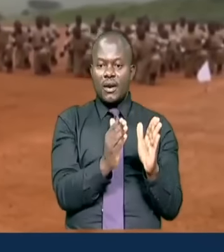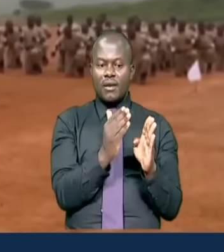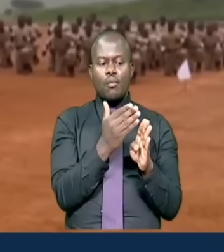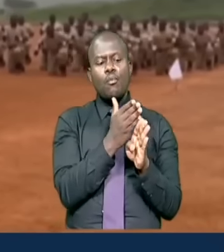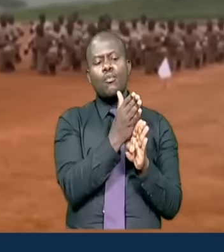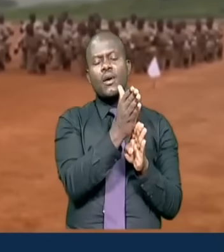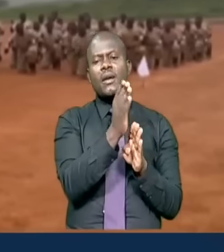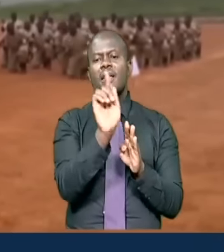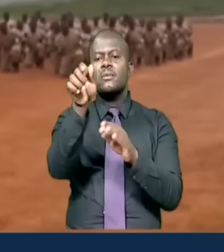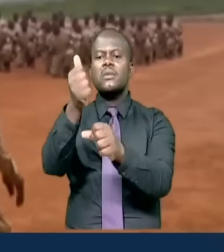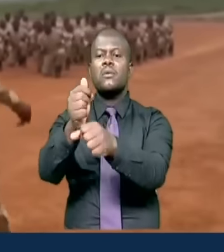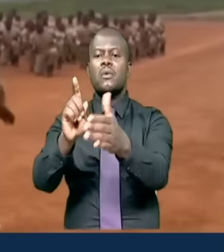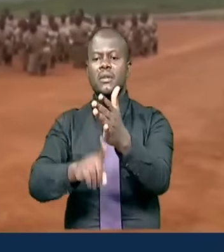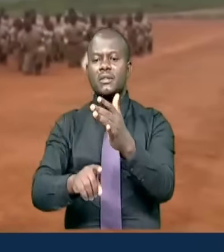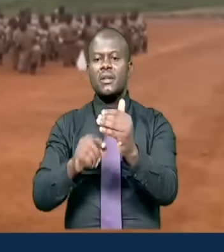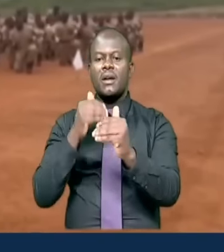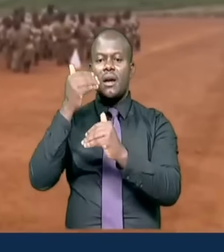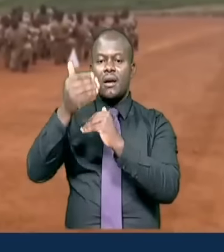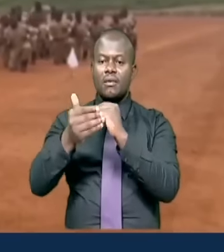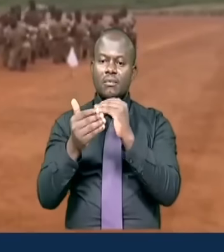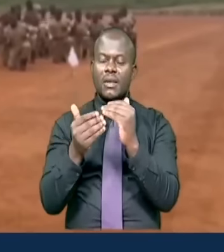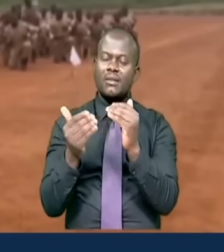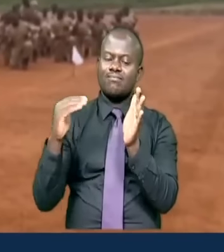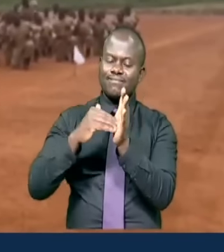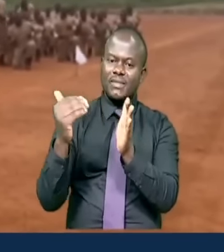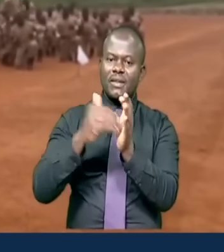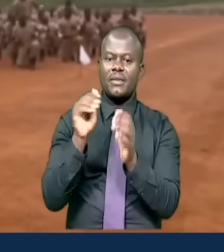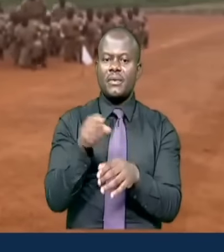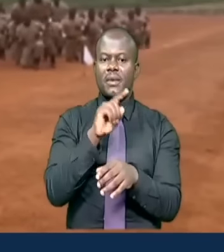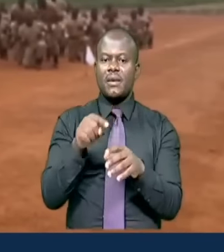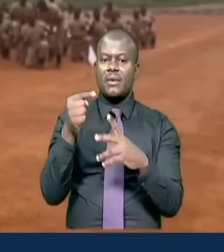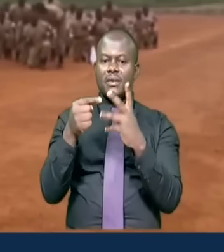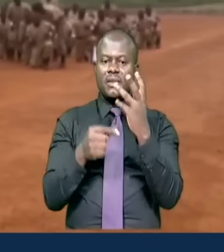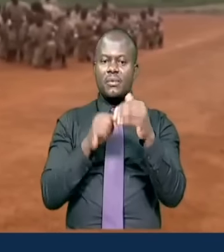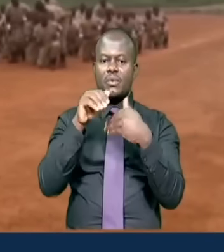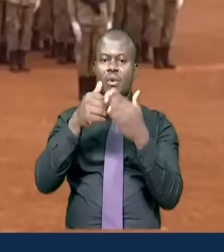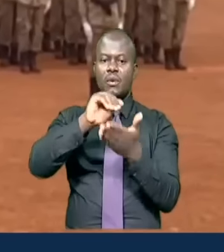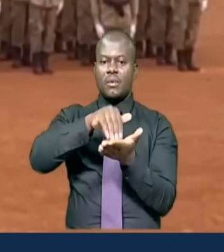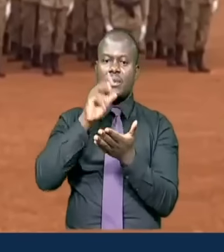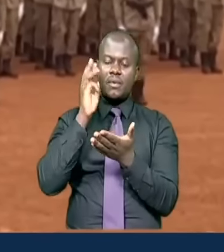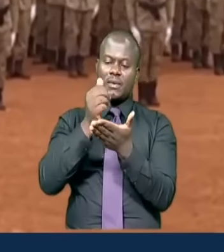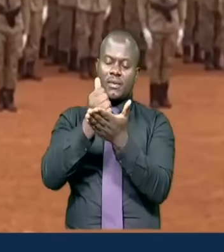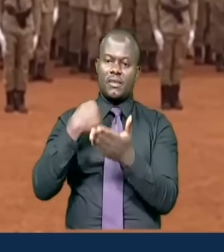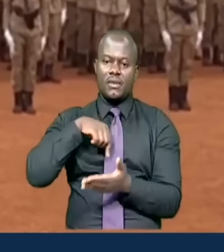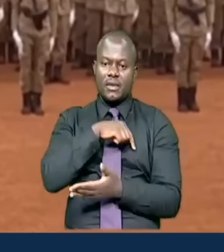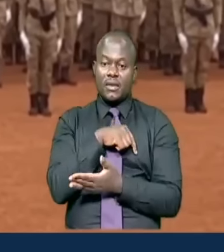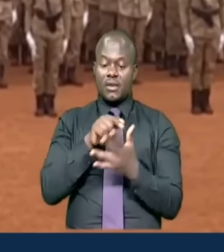ugasanga turahura na cya kibazo cy'isubira byaha nicyo ibyo bigo bizadufasha uyu munsi